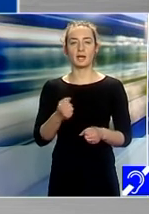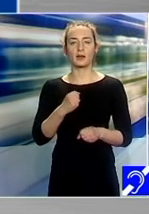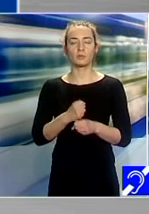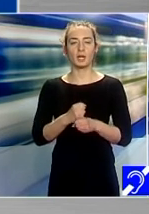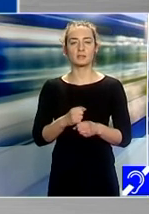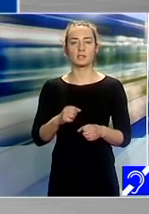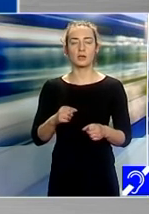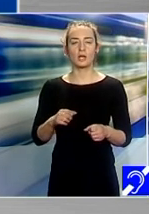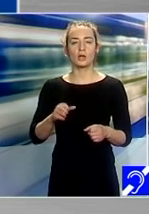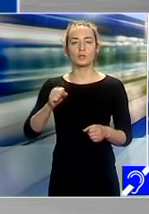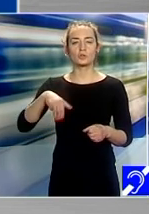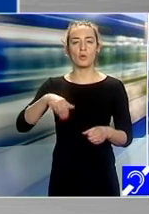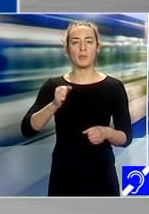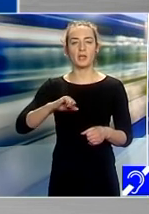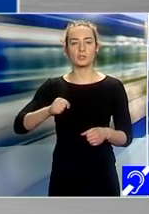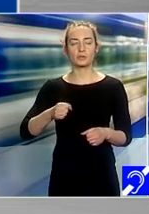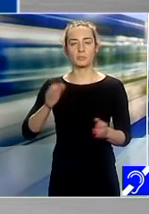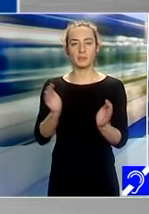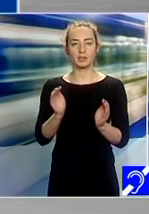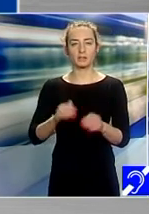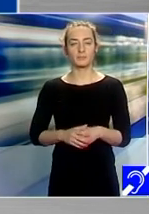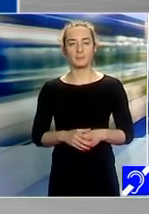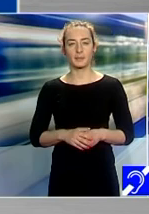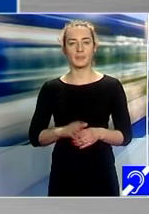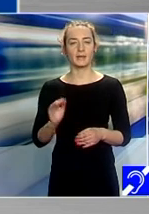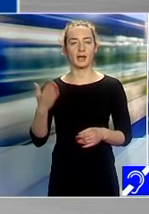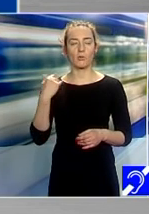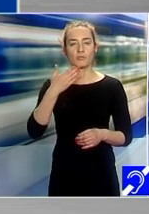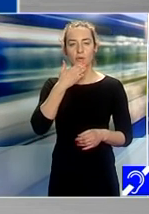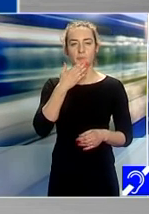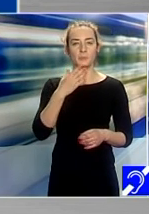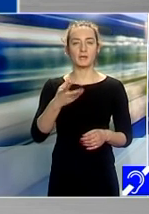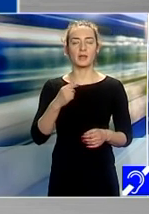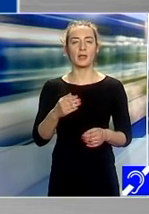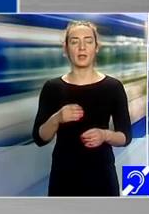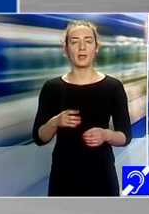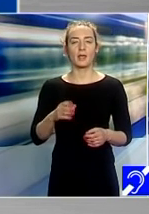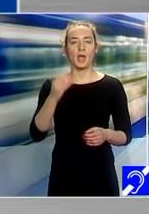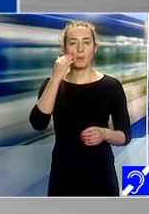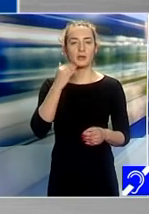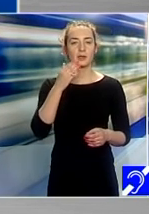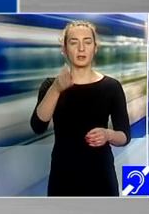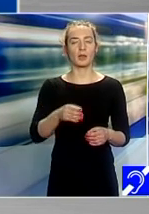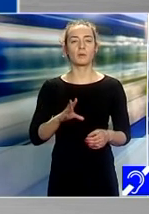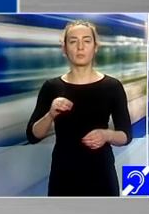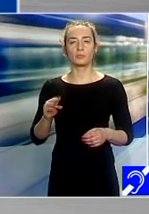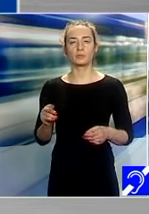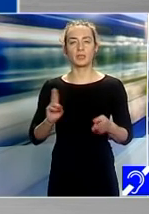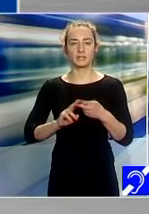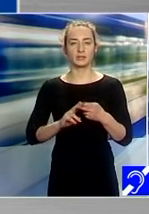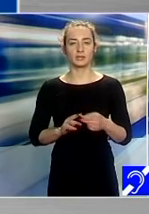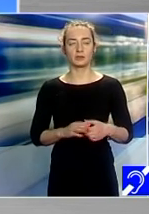Micu, legumicultorii de acolo, care au fost premiați anul trecut de către Ambasada Statelor Unite. Deci multe, multe